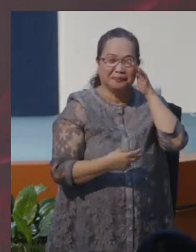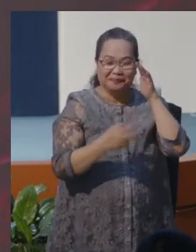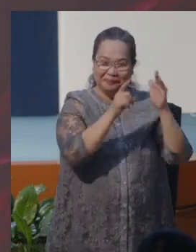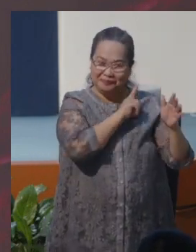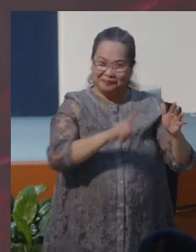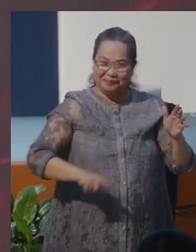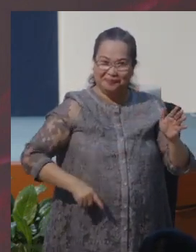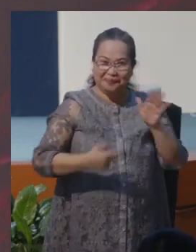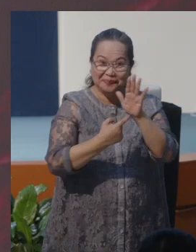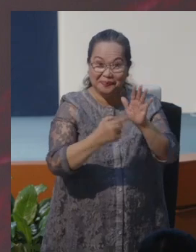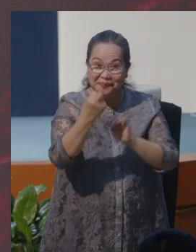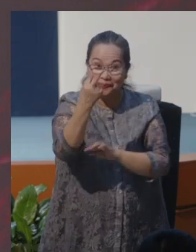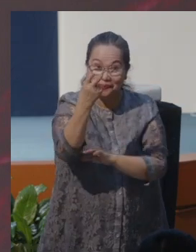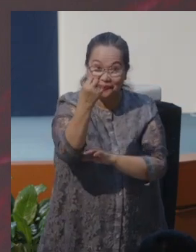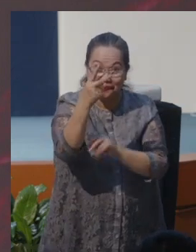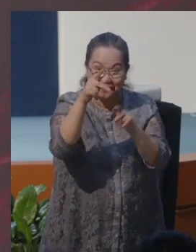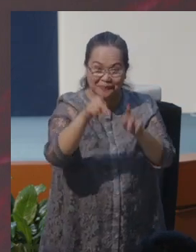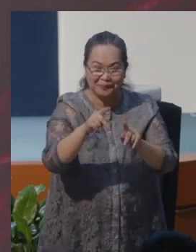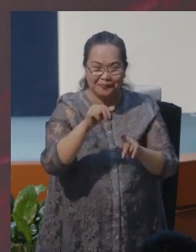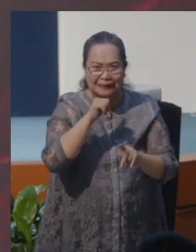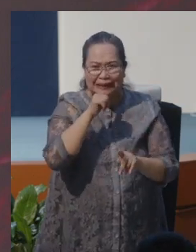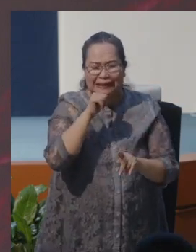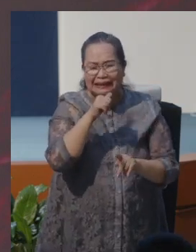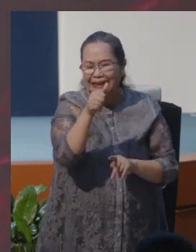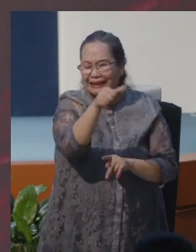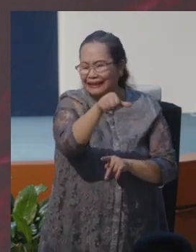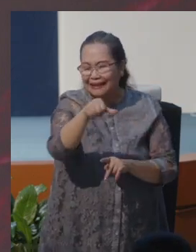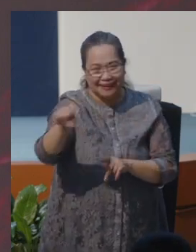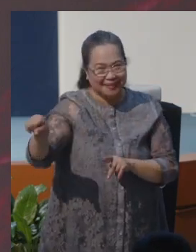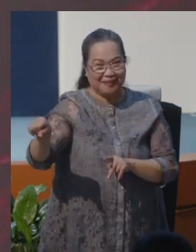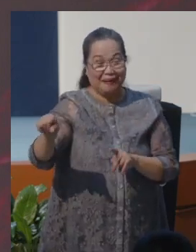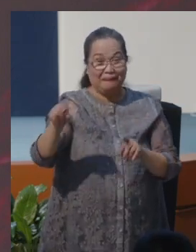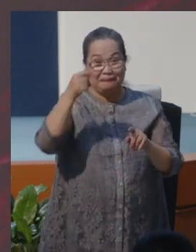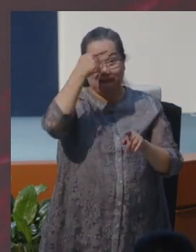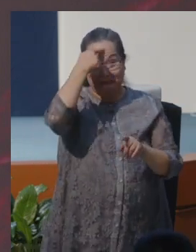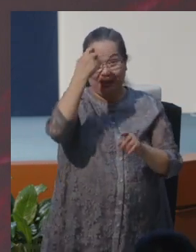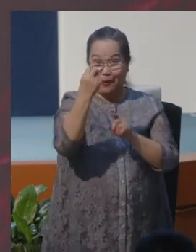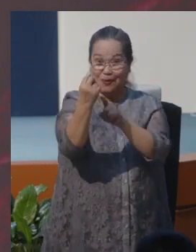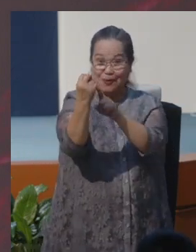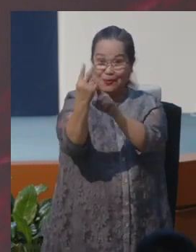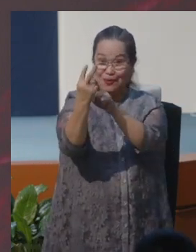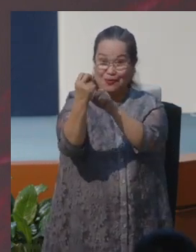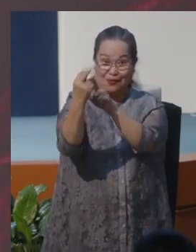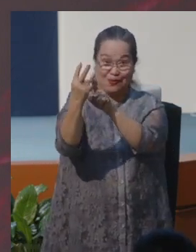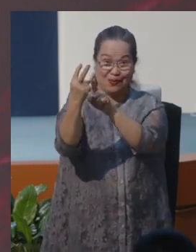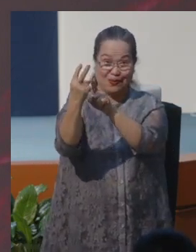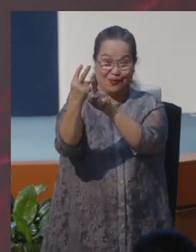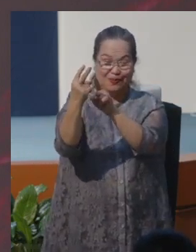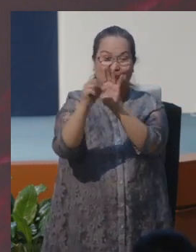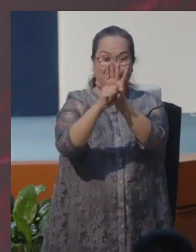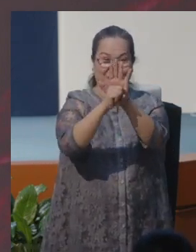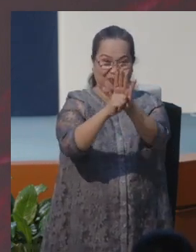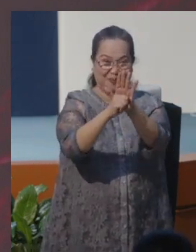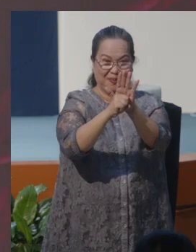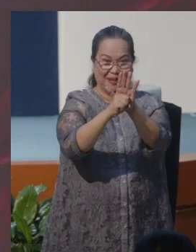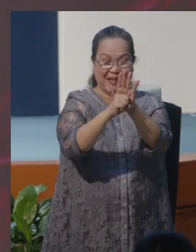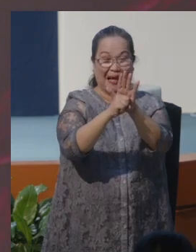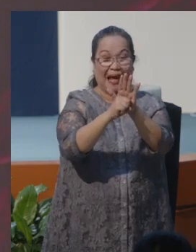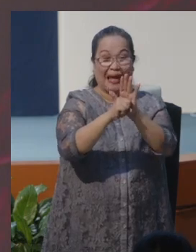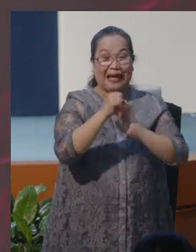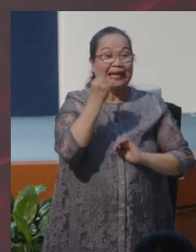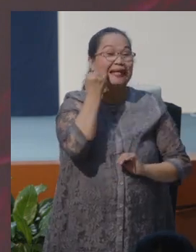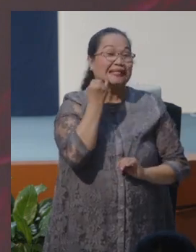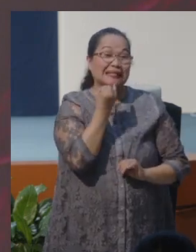chose 12 men is not random, because that number was symbolic of the 12 tribes of